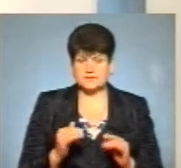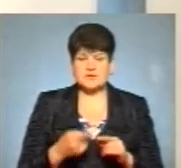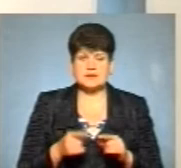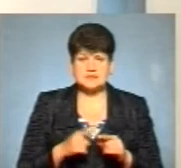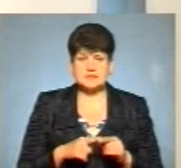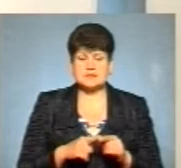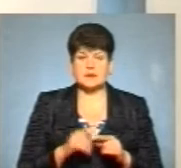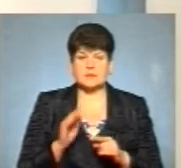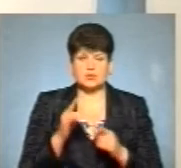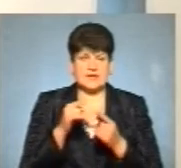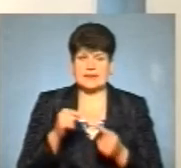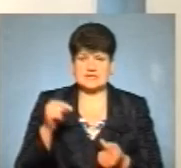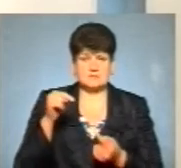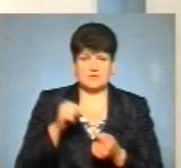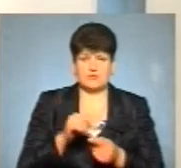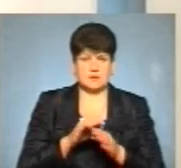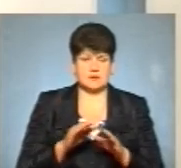буде не співпадання